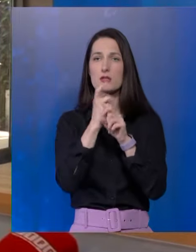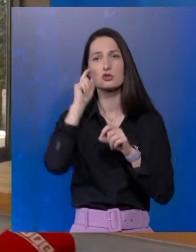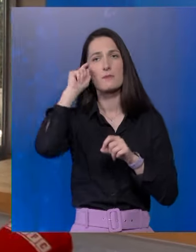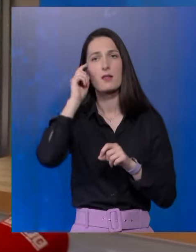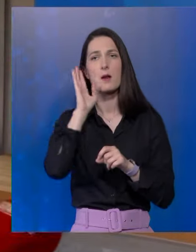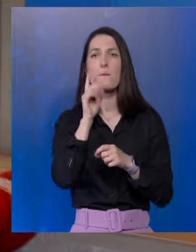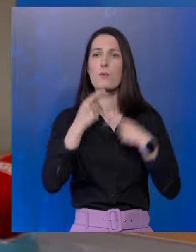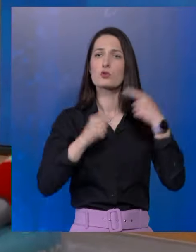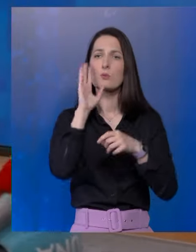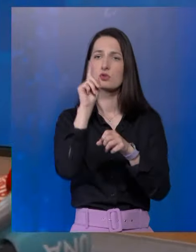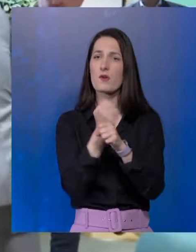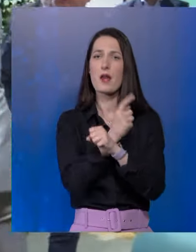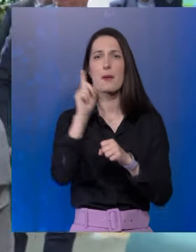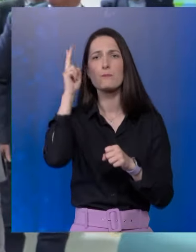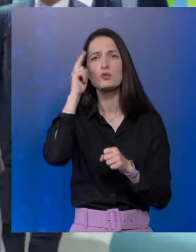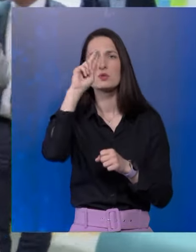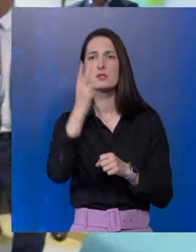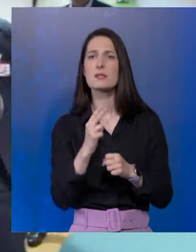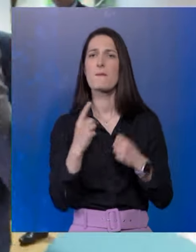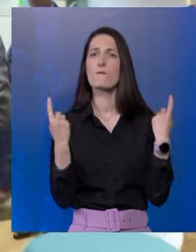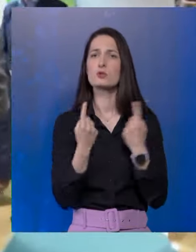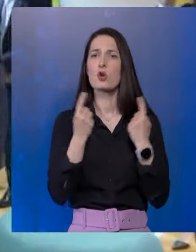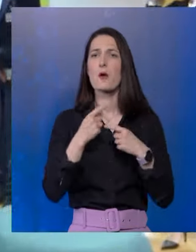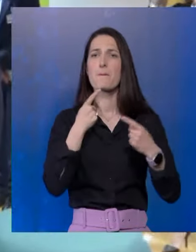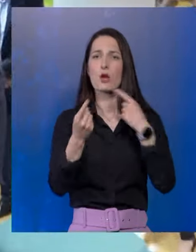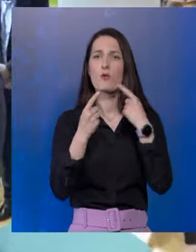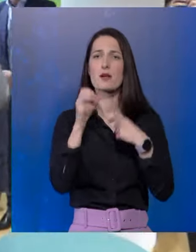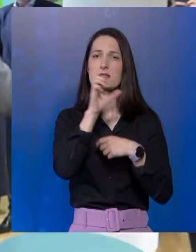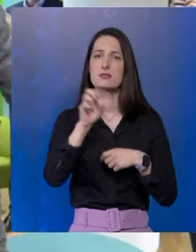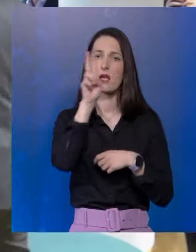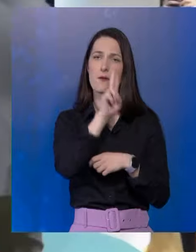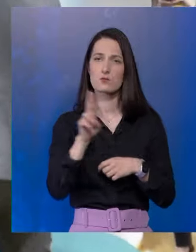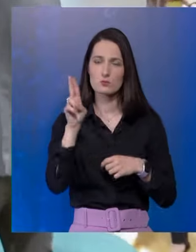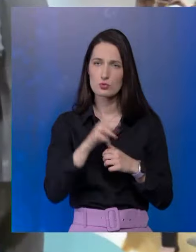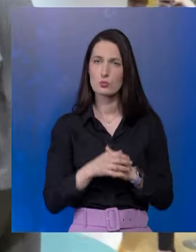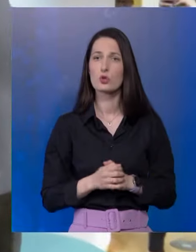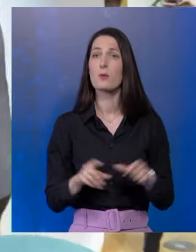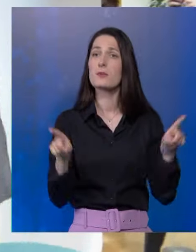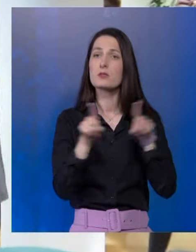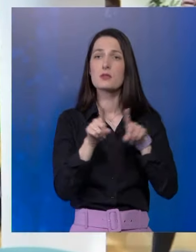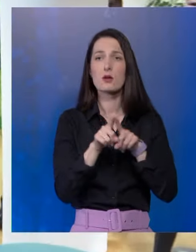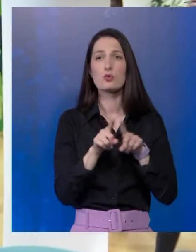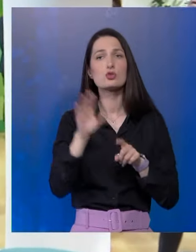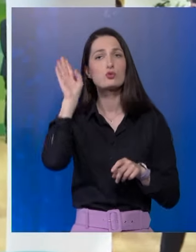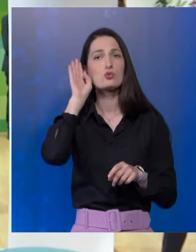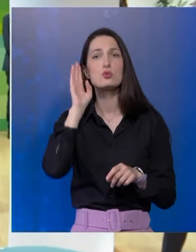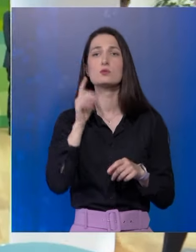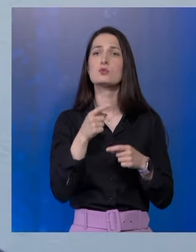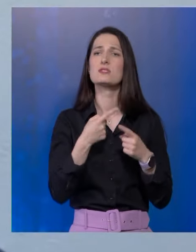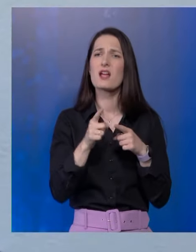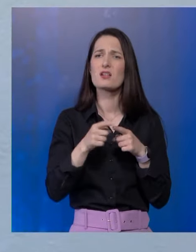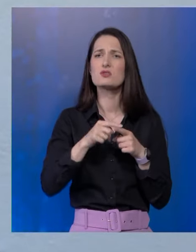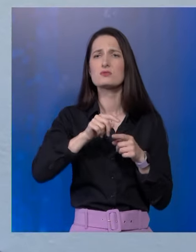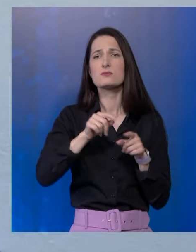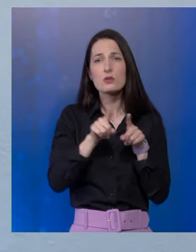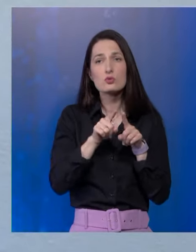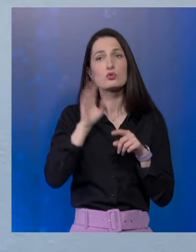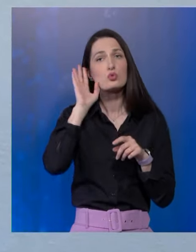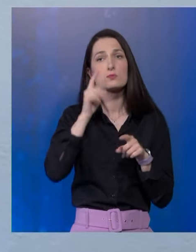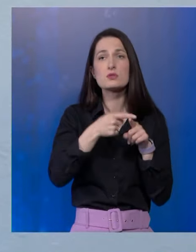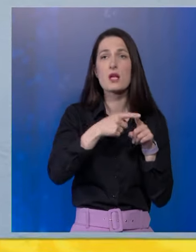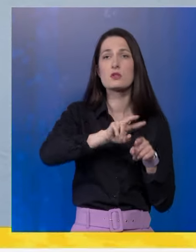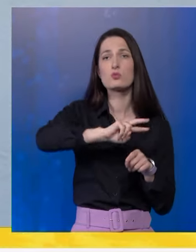da političari u Bosni i Hercegovini ne poznaju sistem funkcionisanja pregovaranja sa Evropskom unijom. Također čuli smo i da za